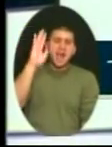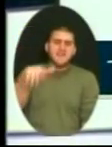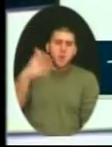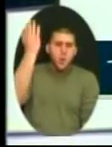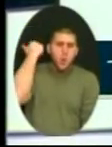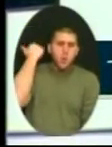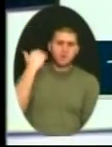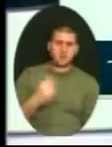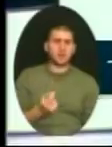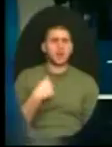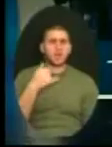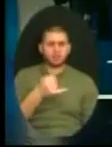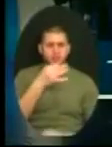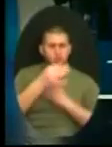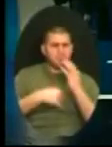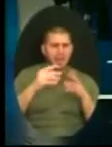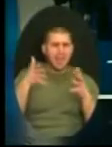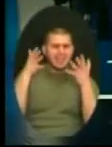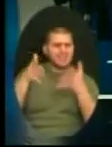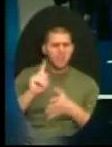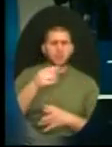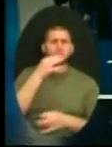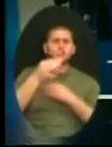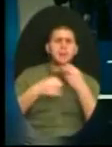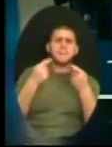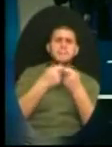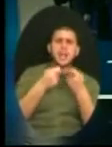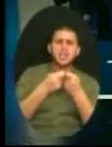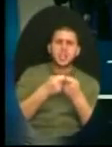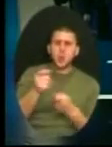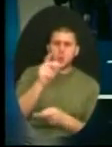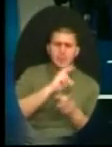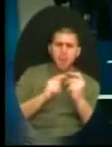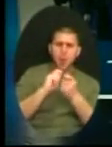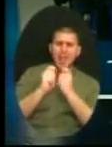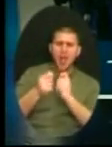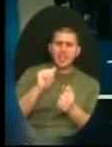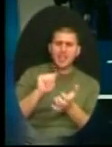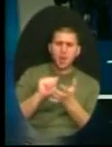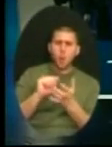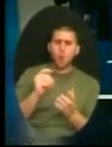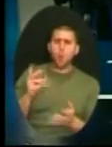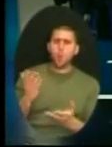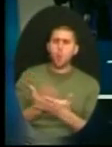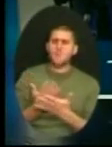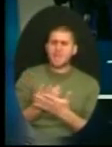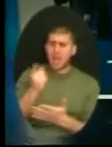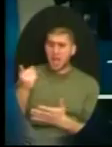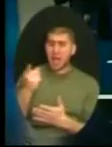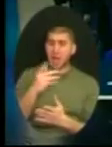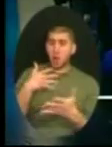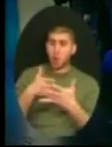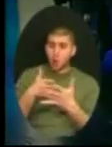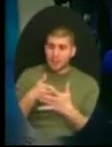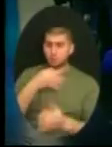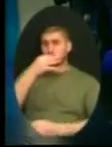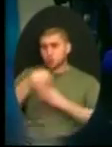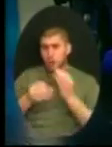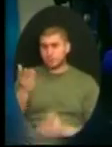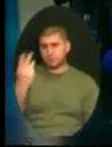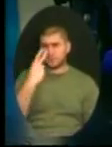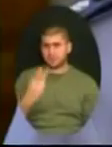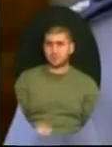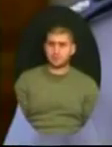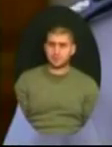ולא אחריו. אנחנו אבל לא שאלנו רק על התקיפה, אלא העניין של מה שהוא דיבר בהיריון בעובדה, ונראה את זה, החוקרים שחוקרים את החוקרים. בואו